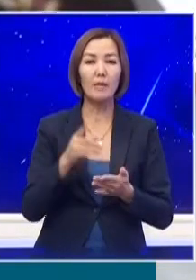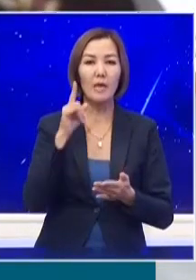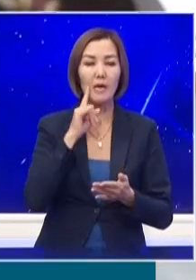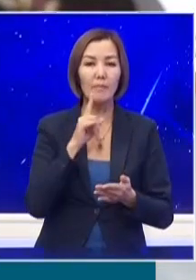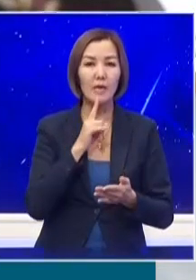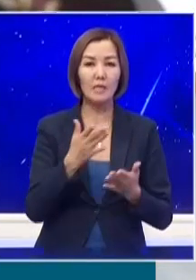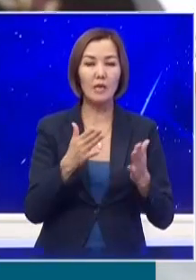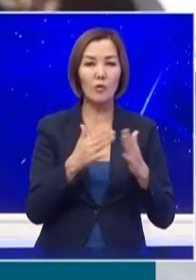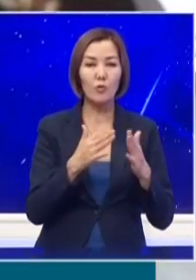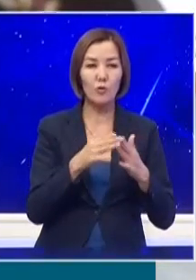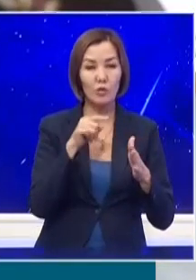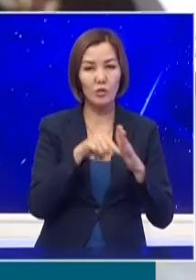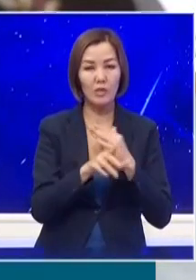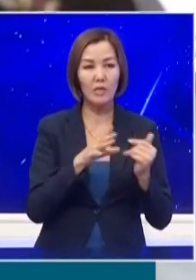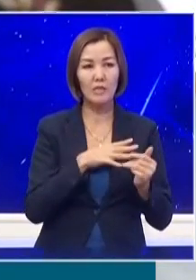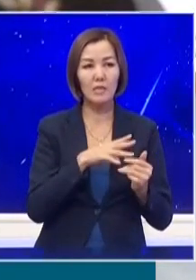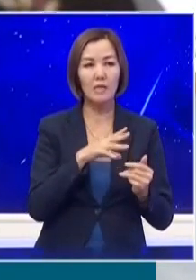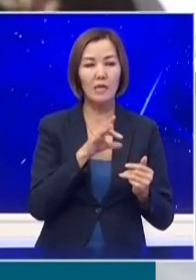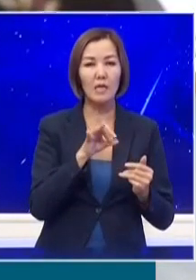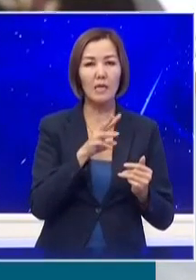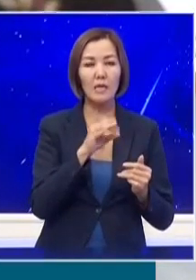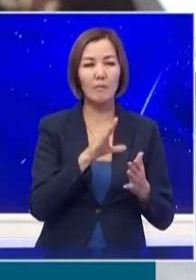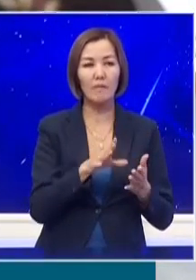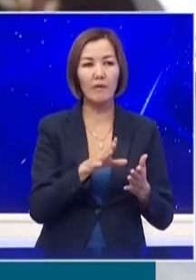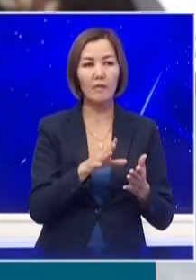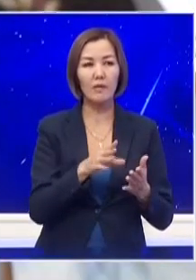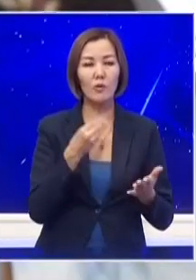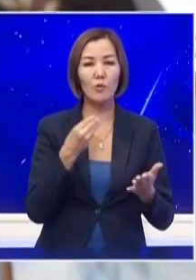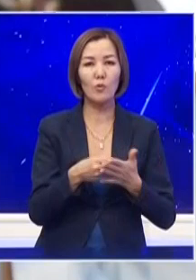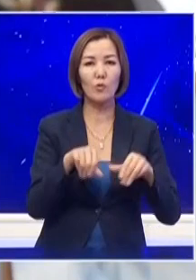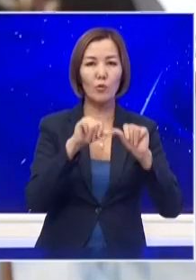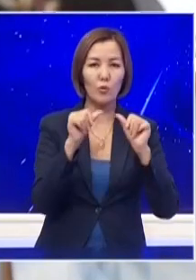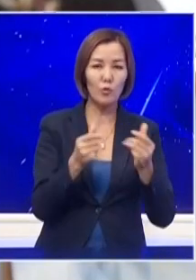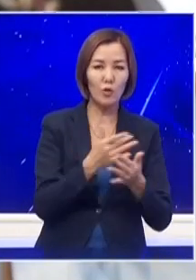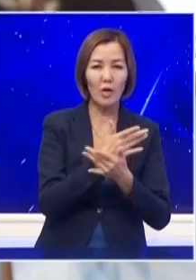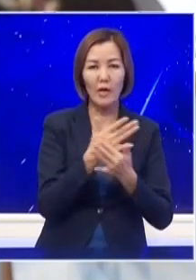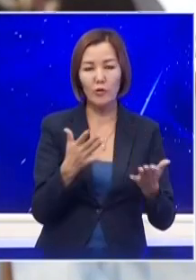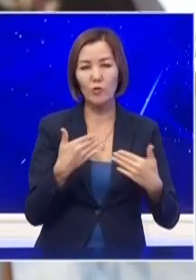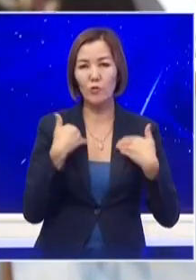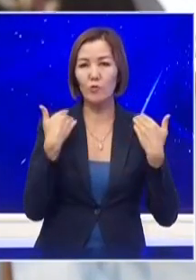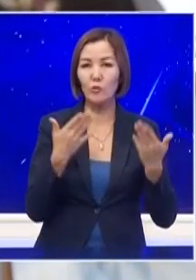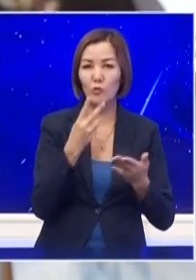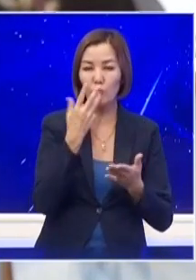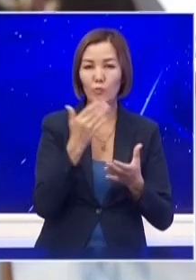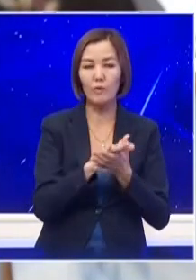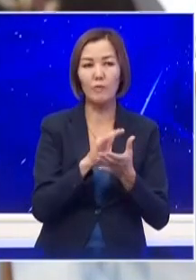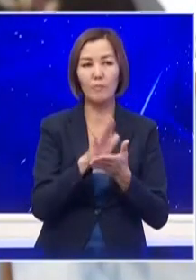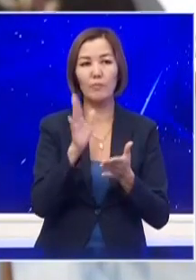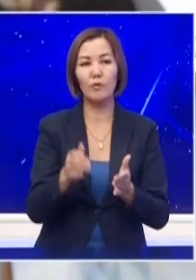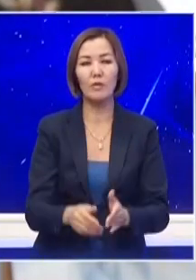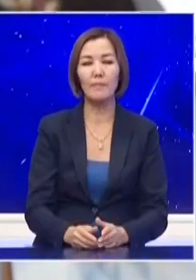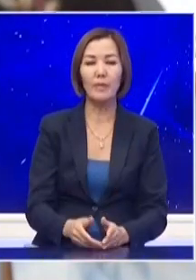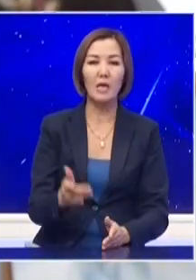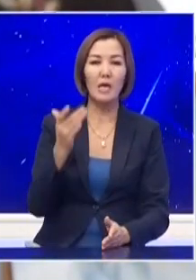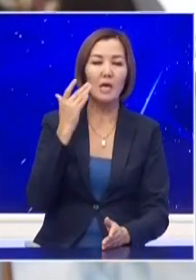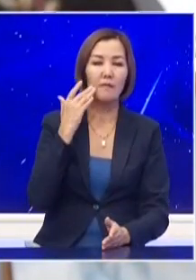көрме, және де қасында өзіміздің қазақи құнды дүниелерімізді көрсетіп отырмыз да. Себебі біз қайда жүрсек те өзіміз қазақ